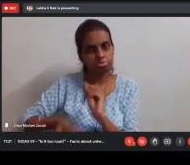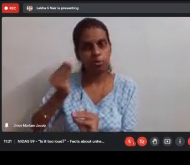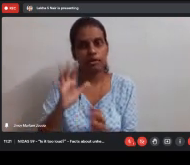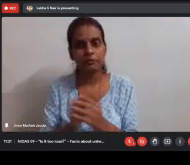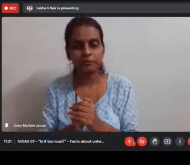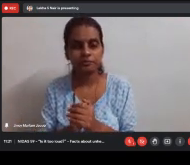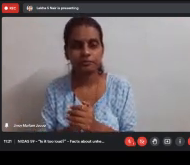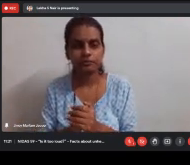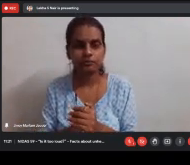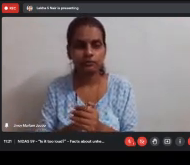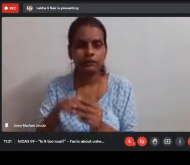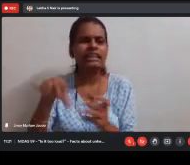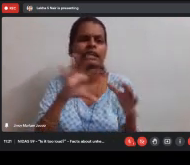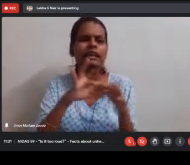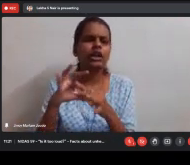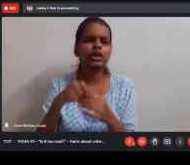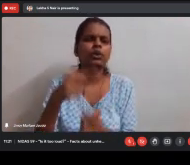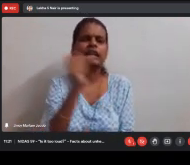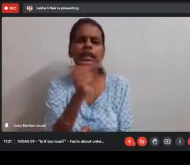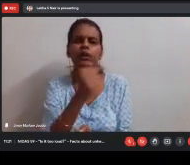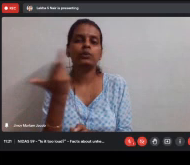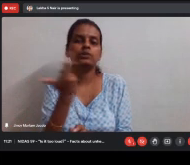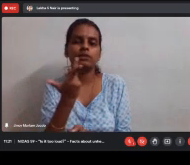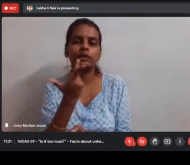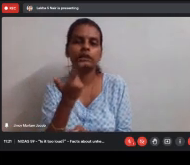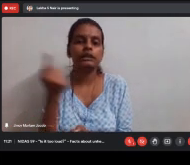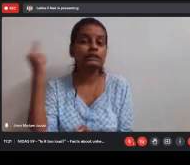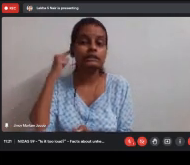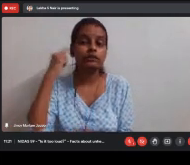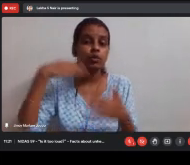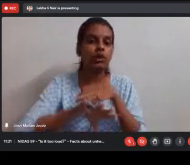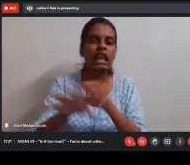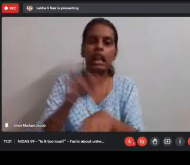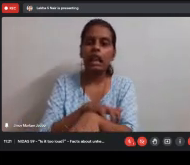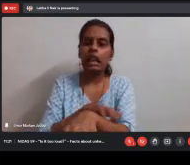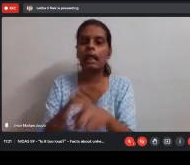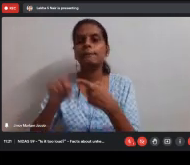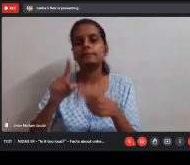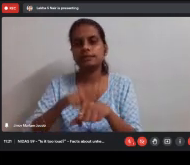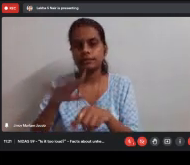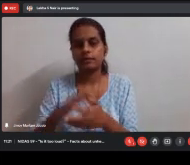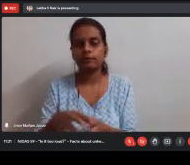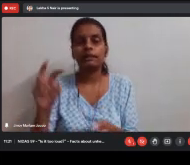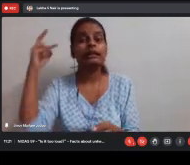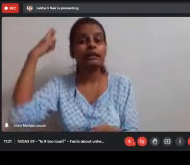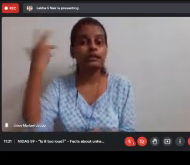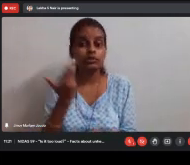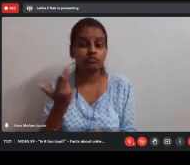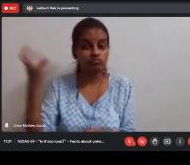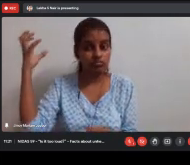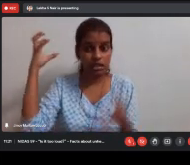അത് അതിലുള്ള പല പരീക്ഷണങ്ങൾ ചെയ്യുക, ഇതൊക്കെ നമുക്ക് ഈ ഒരു അവസരത്തിൽ കണ്ടുവന്നൊരു ട്രെൻഡാണ്. ഇനി ഇയർഫോണുകളുടെയും ഹെഡ്ഫോണുകളുടെയും അമിത